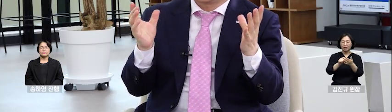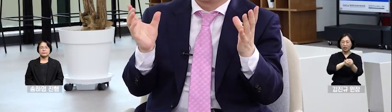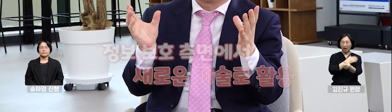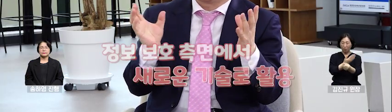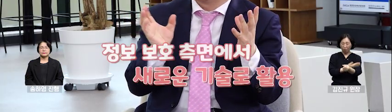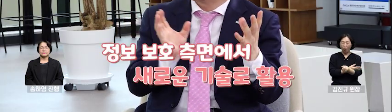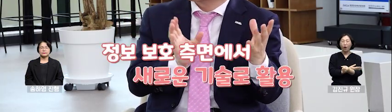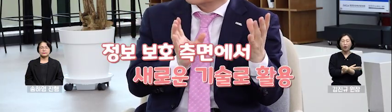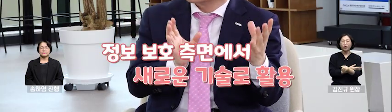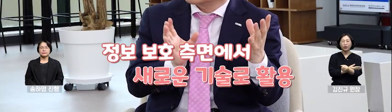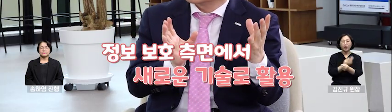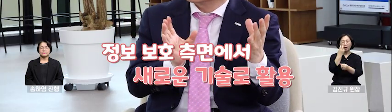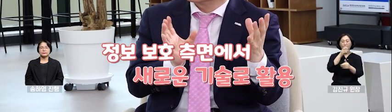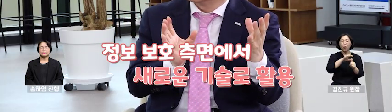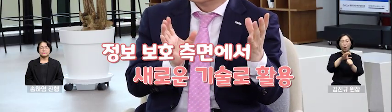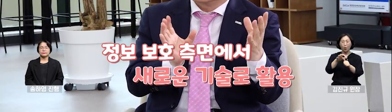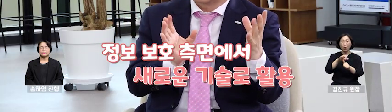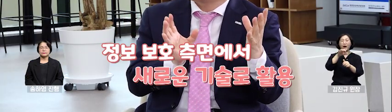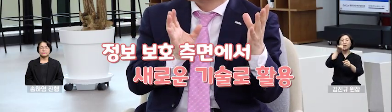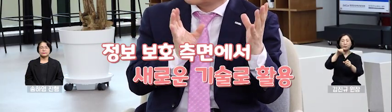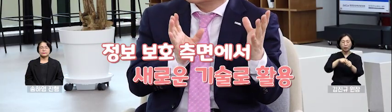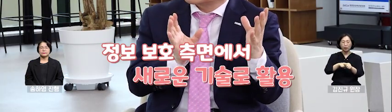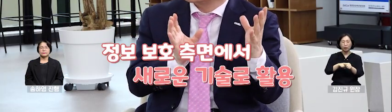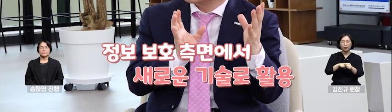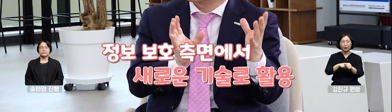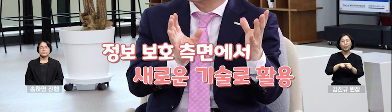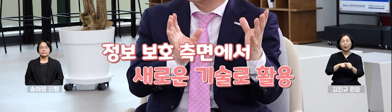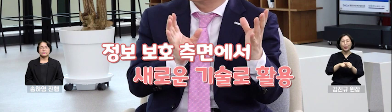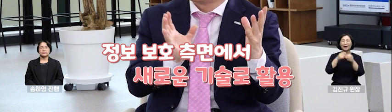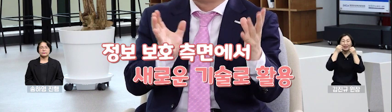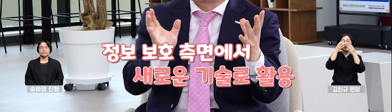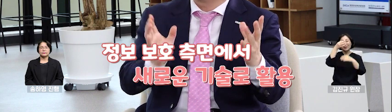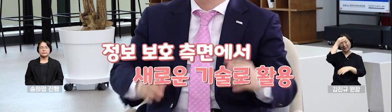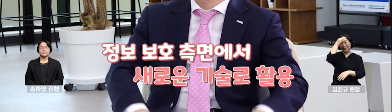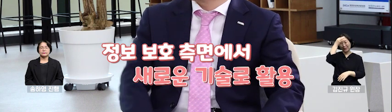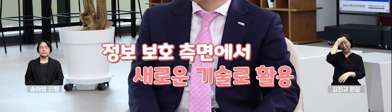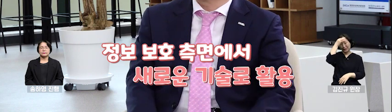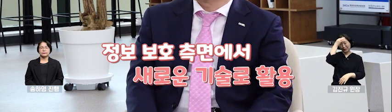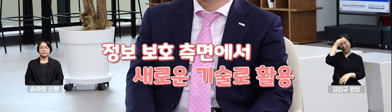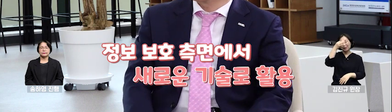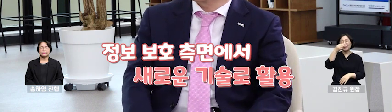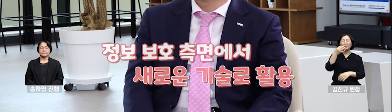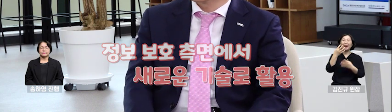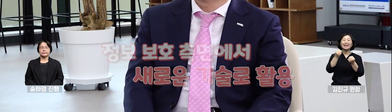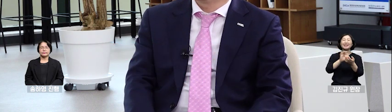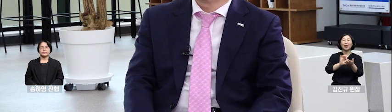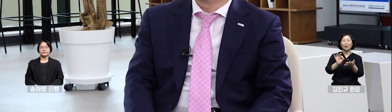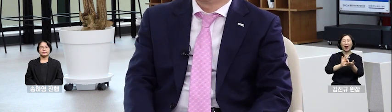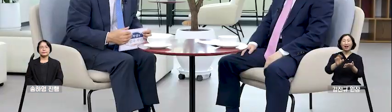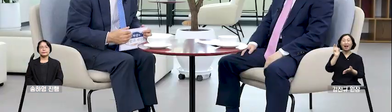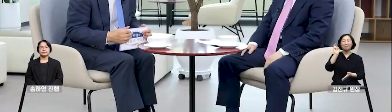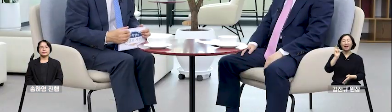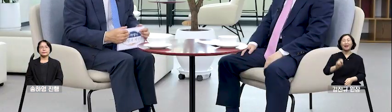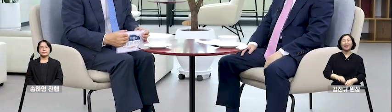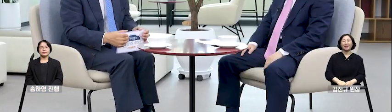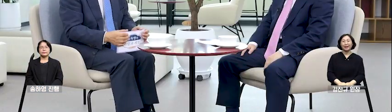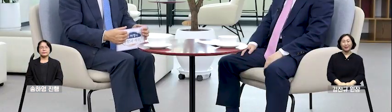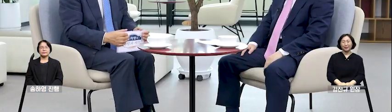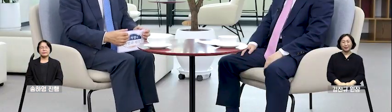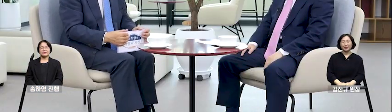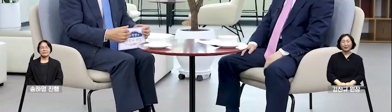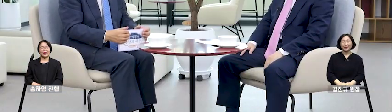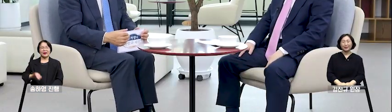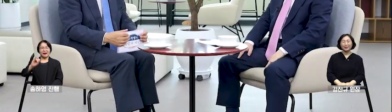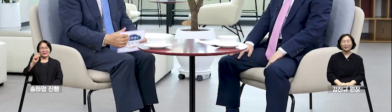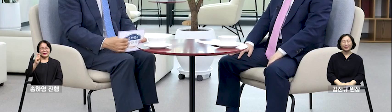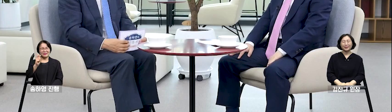여러가지 정보를 보호한다는 측면에서 새로운 트렌드 새로운 기술인데요 아니 활용되지 않을까 겠어 나고 있어 it 기술이 참